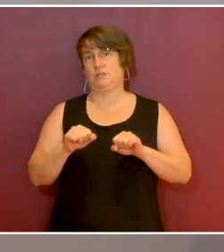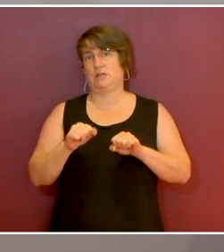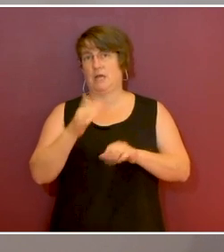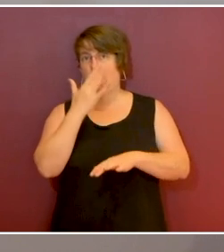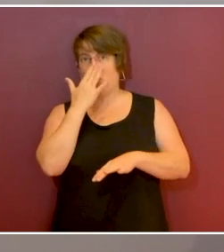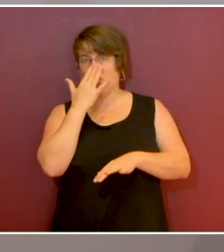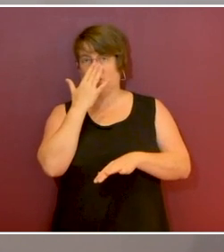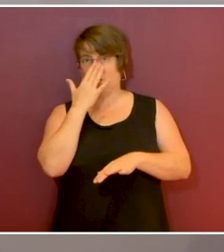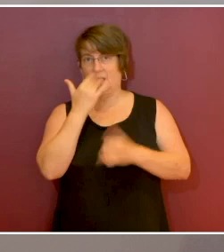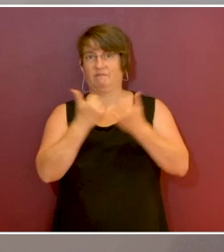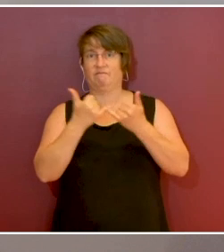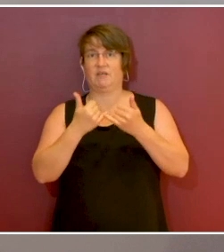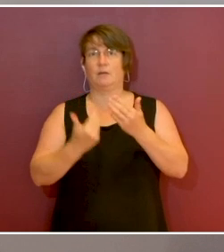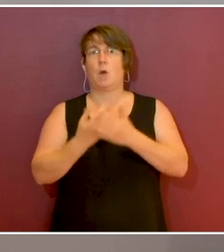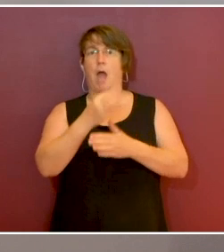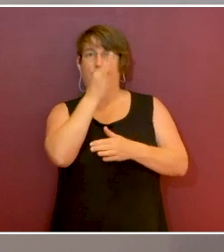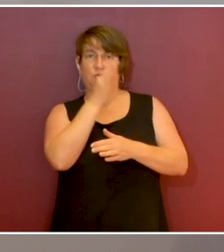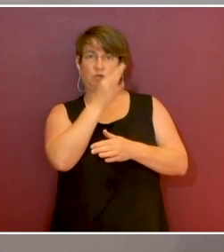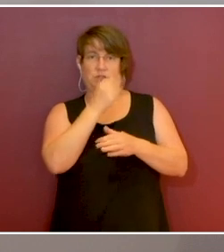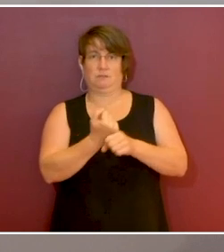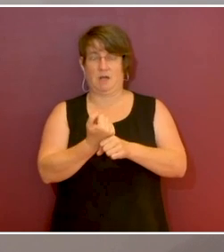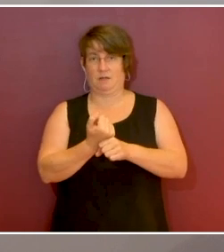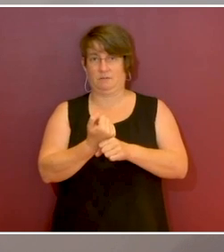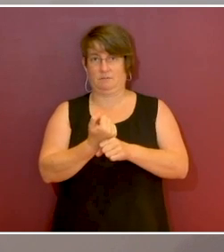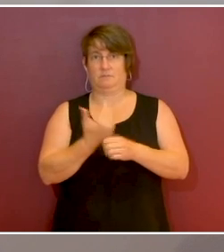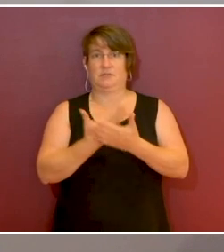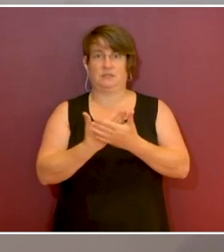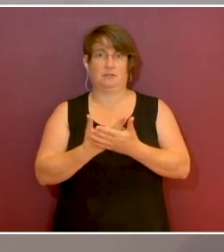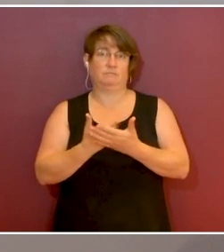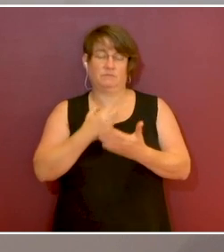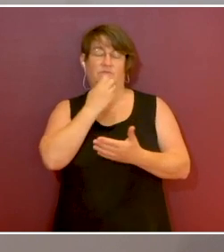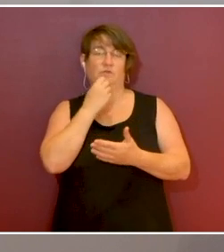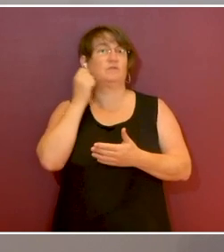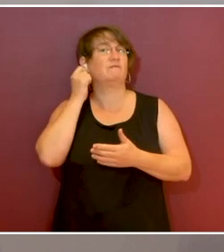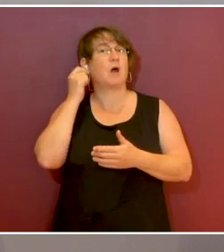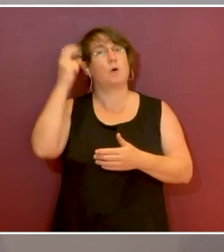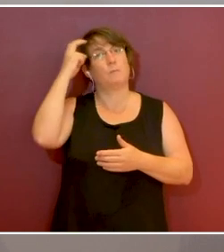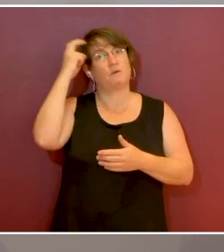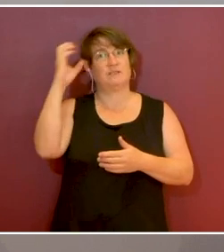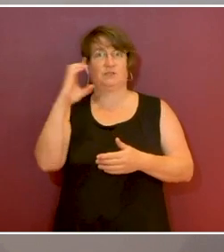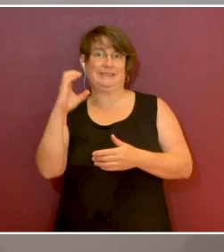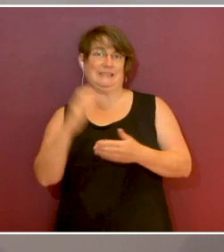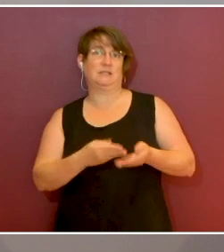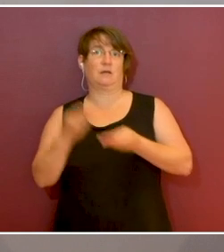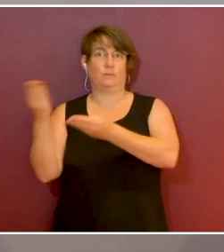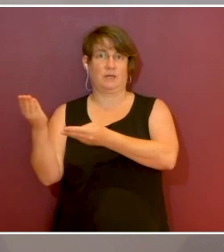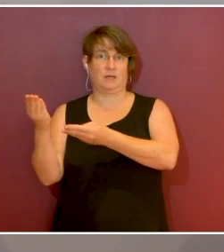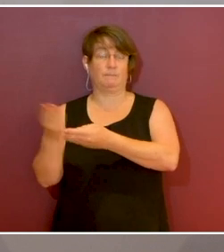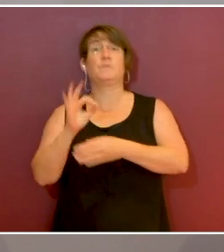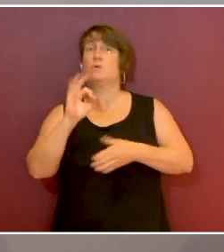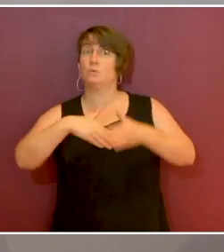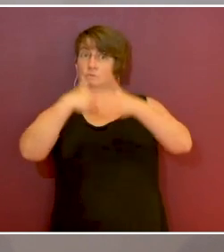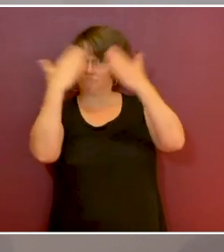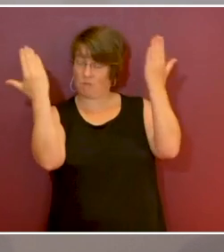angeht. Und auch dazu würde ich gerne an Frau Professorin Ziesek übergeben. Ja, guten Morgen auch von mir. Wie